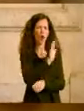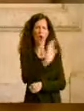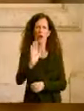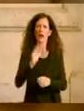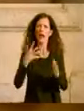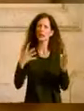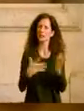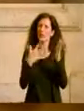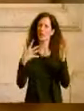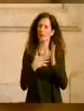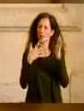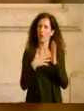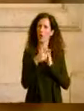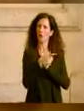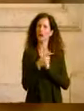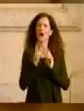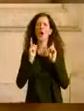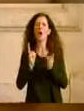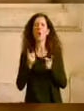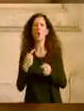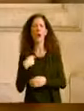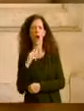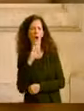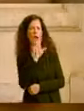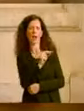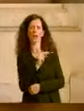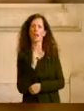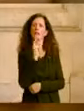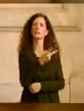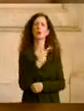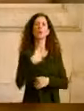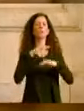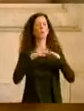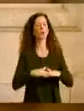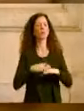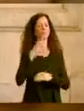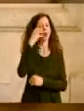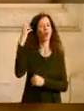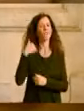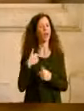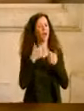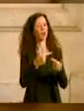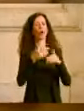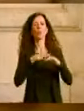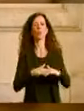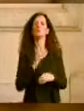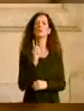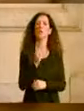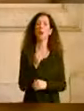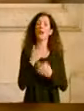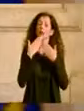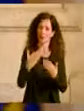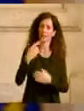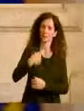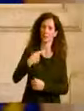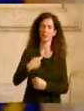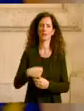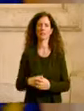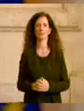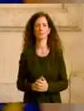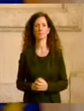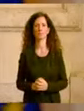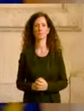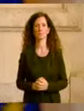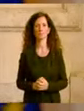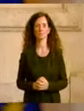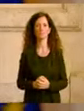essere risposte, le garanzie, le premesse, le promesse del Governo? Grazie Presidente. Guardi, mi associo